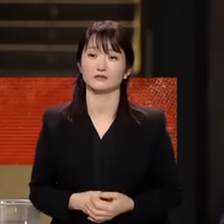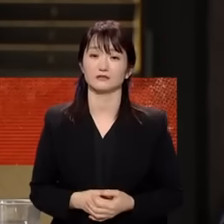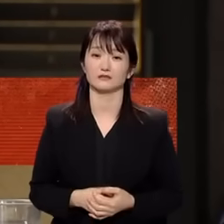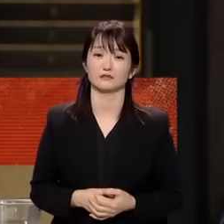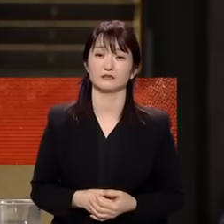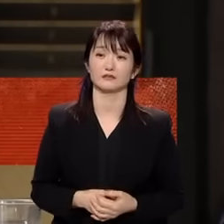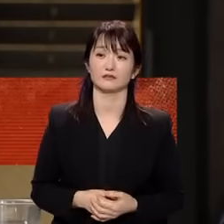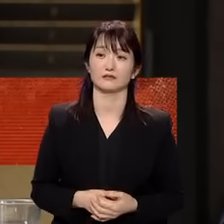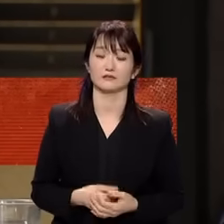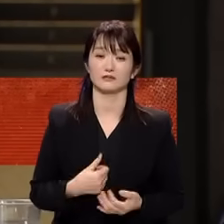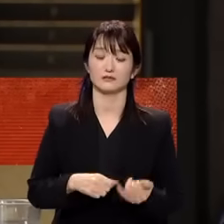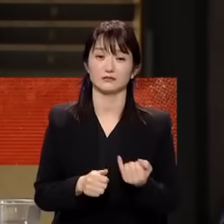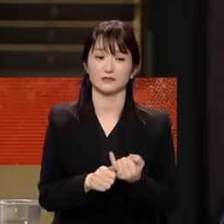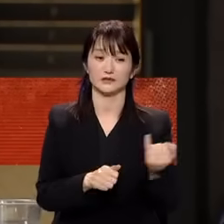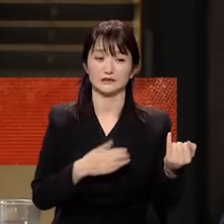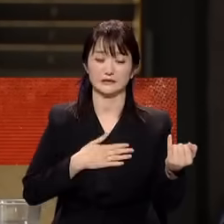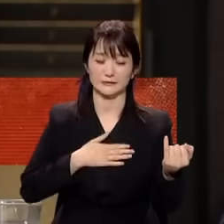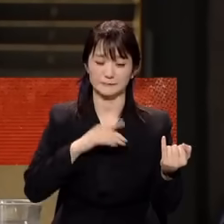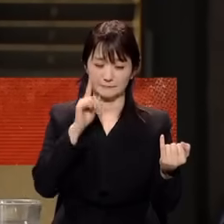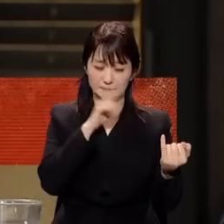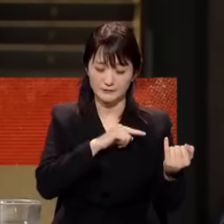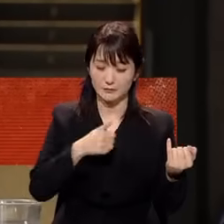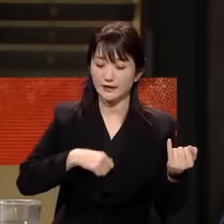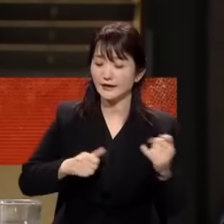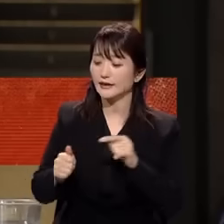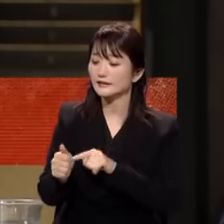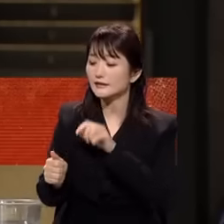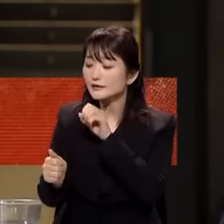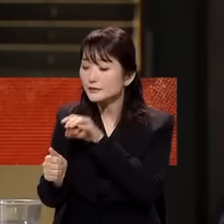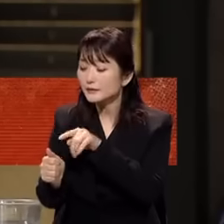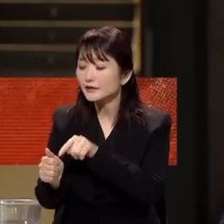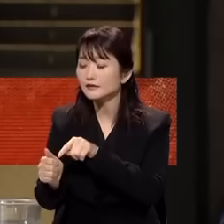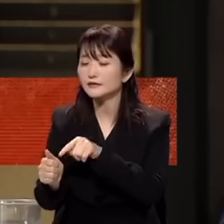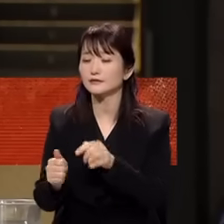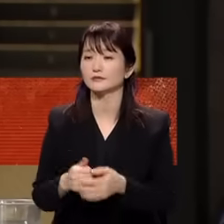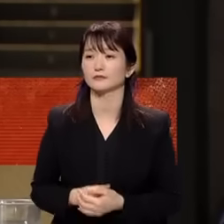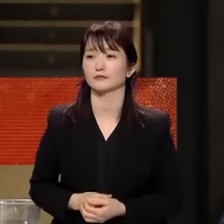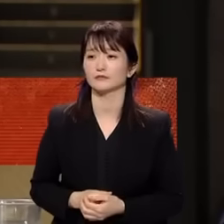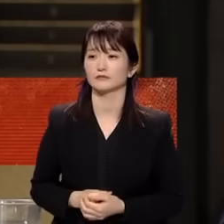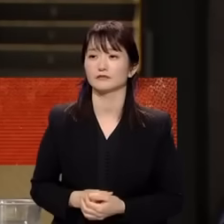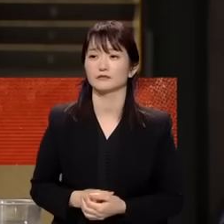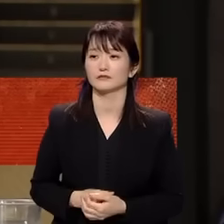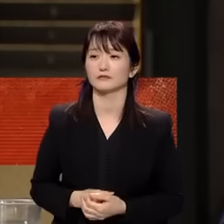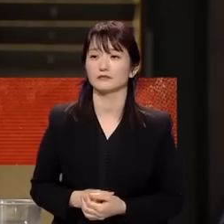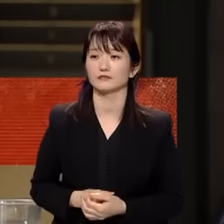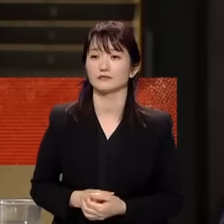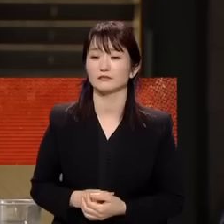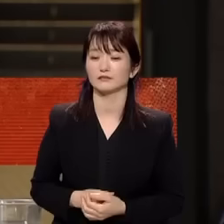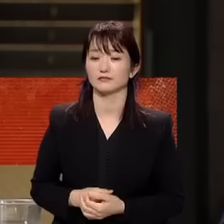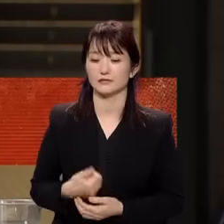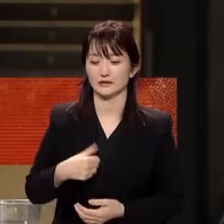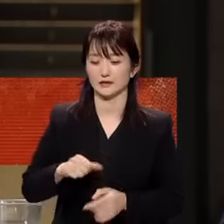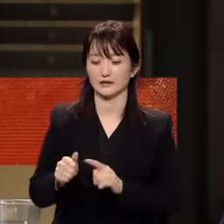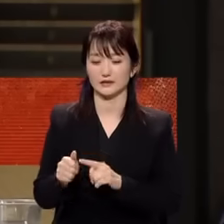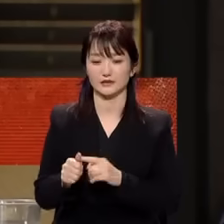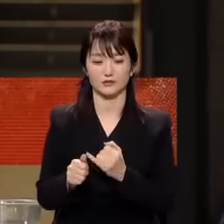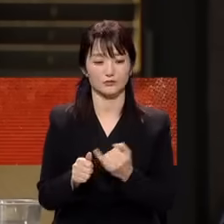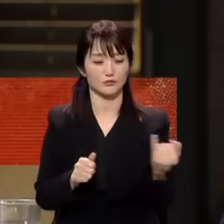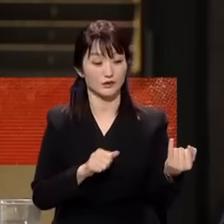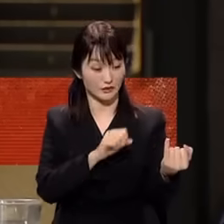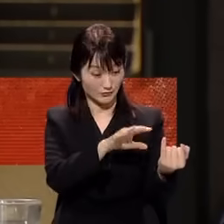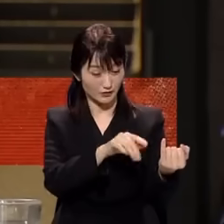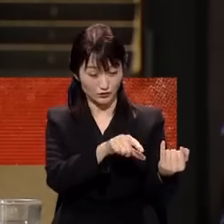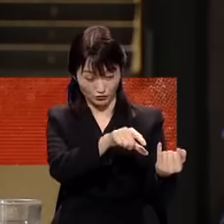또 기분 상하지 않게 아들한테만 슬쩍 얘기했다면 이때 성문이는 저기 와이프한테 얘기를 해서 아 우리 둘이는 반말을